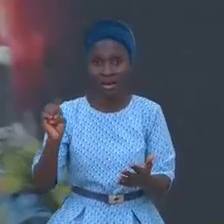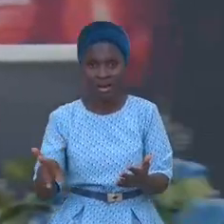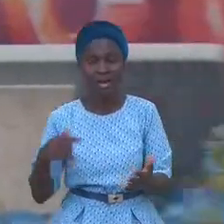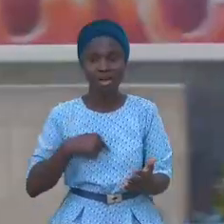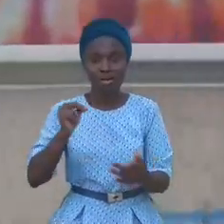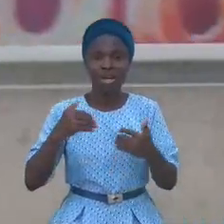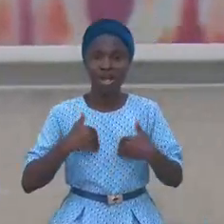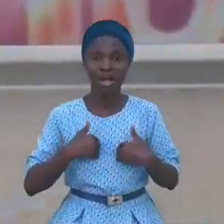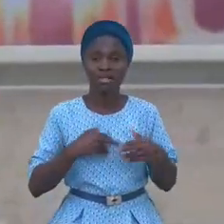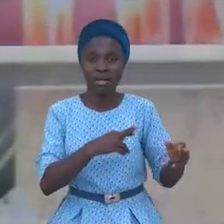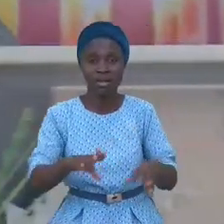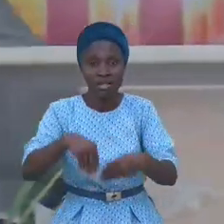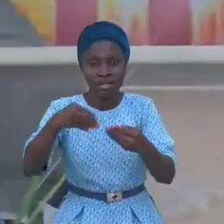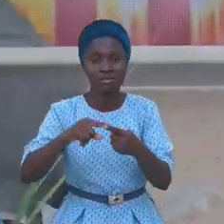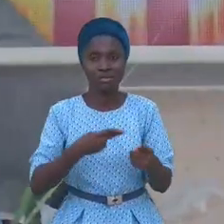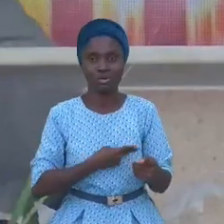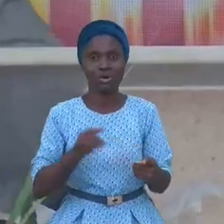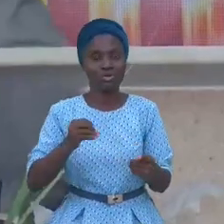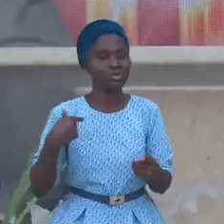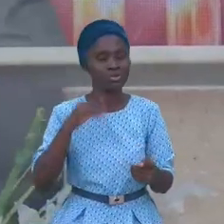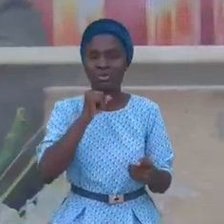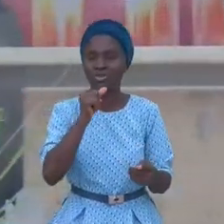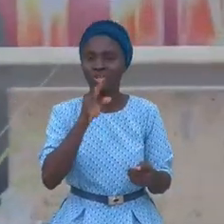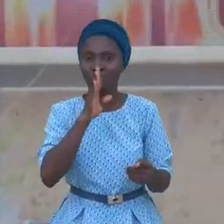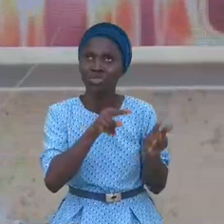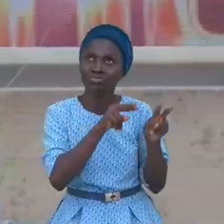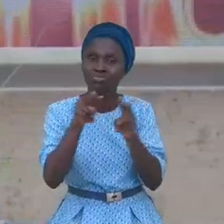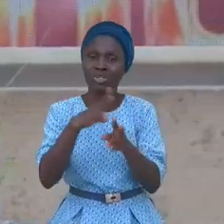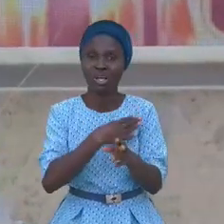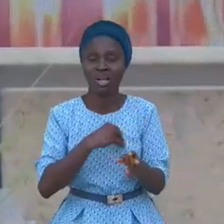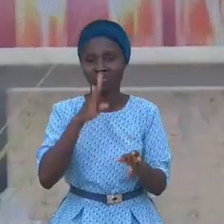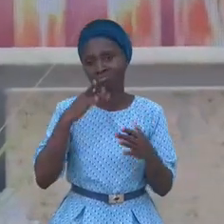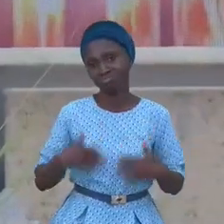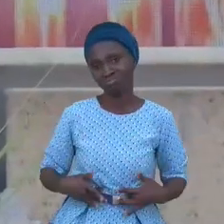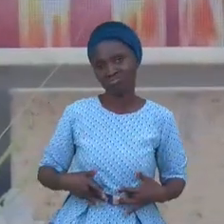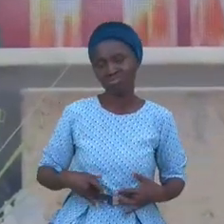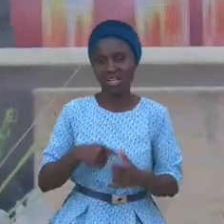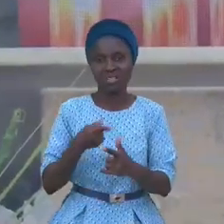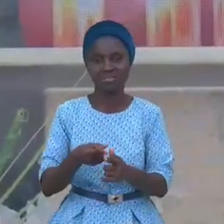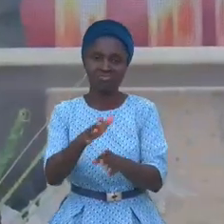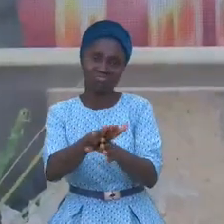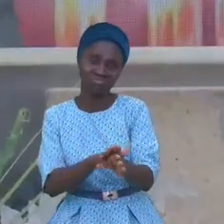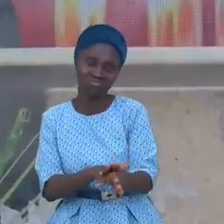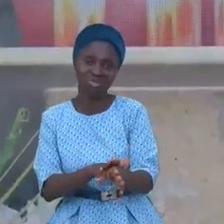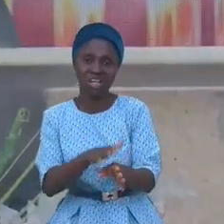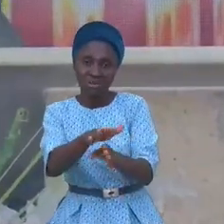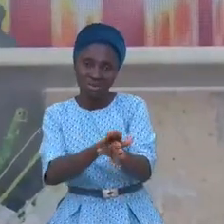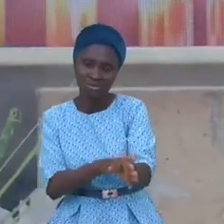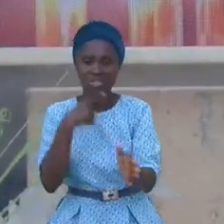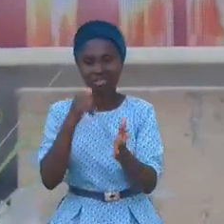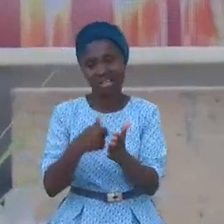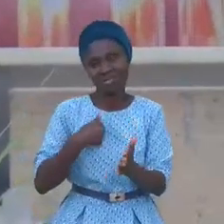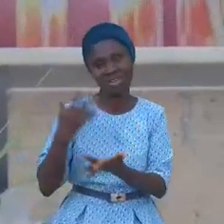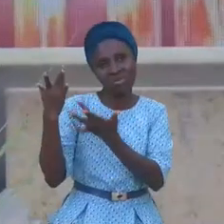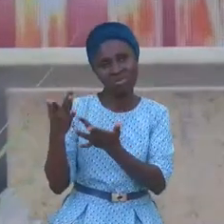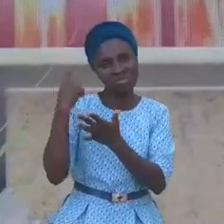n'allons pas mettre la main à la joue pour dire, j'atteins notre lettre, j'atteins notre alphabet. Non,